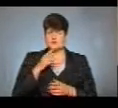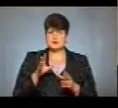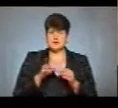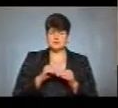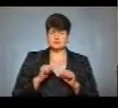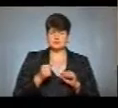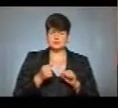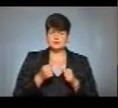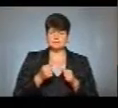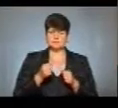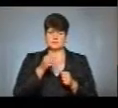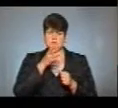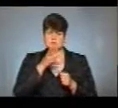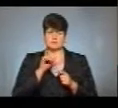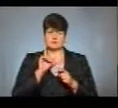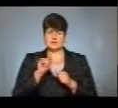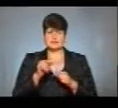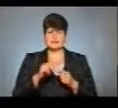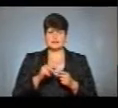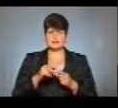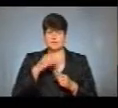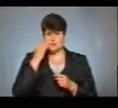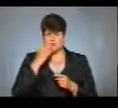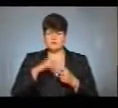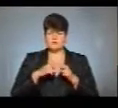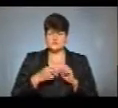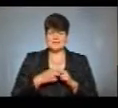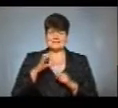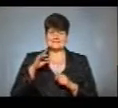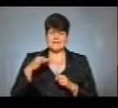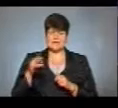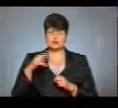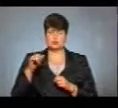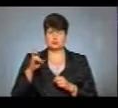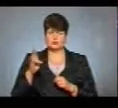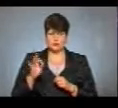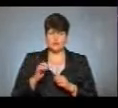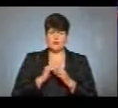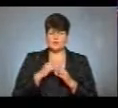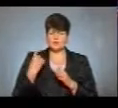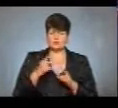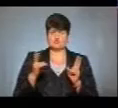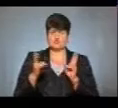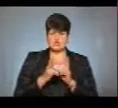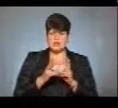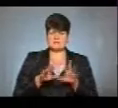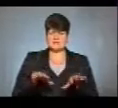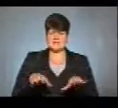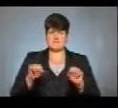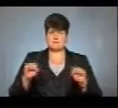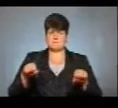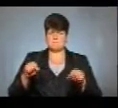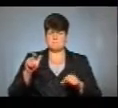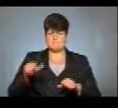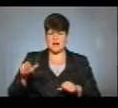час мотопробігу проїхали Ужгород, Івано-Франківськ, Стрий, Львів, Дубно. У кожній області їх зустрічають місцеві байкери і